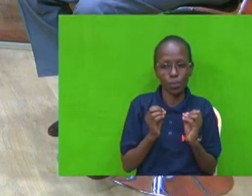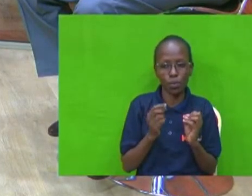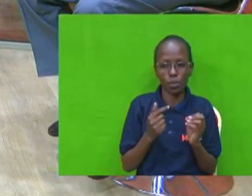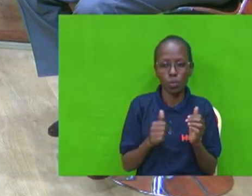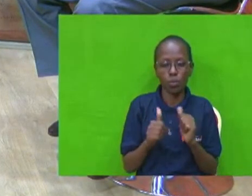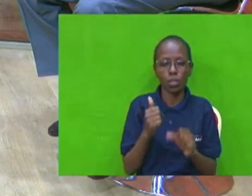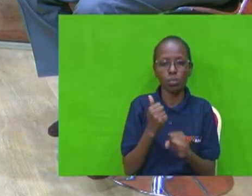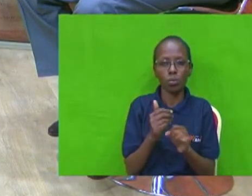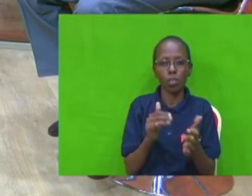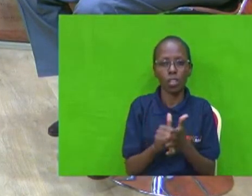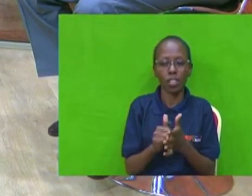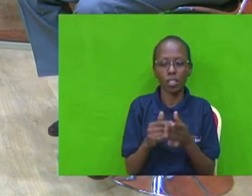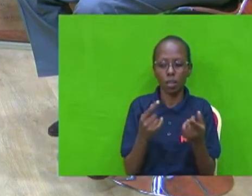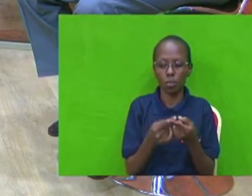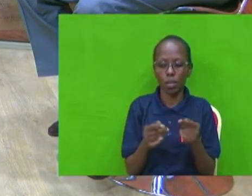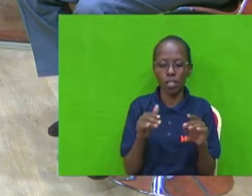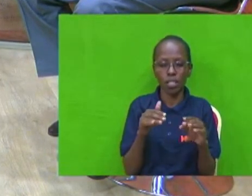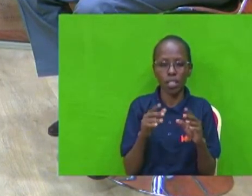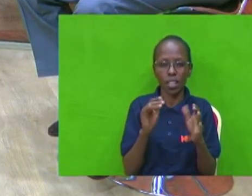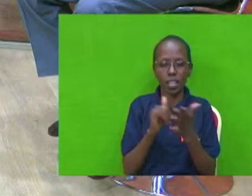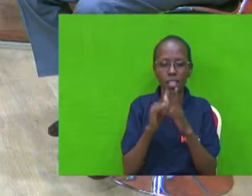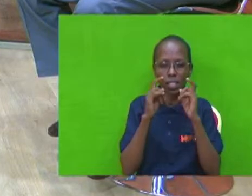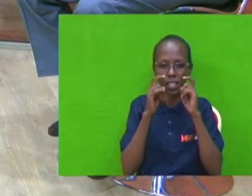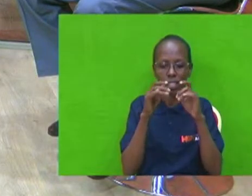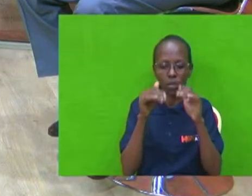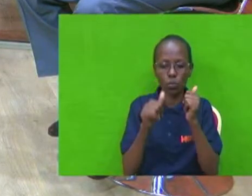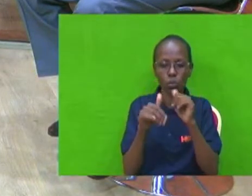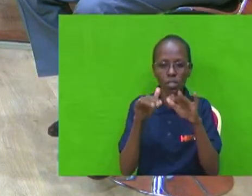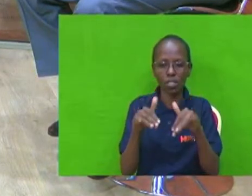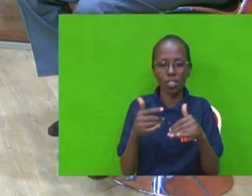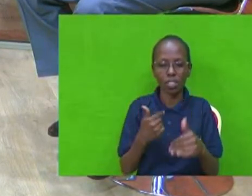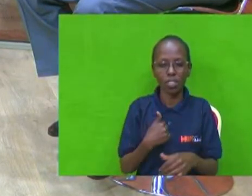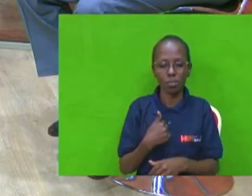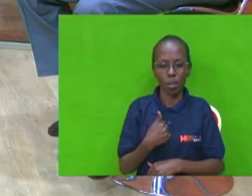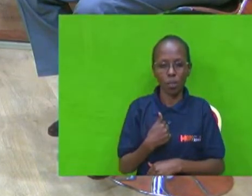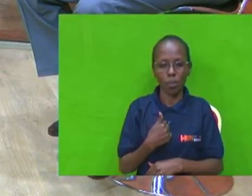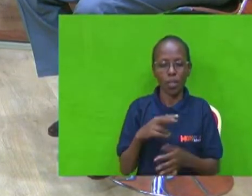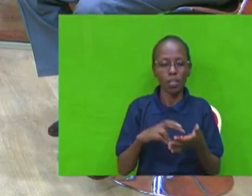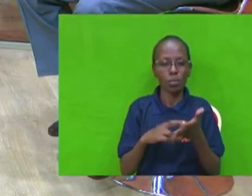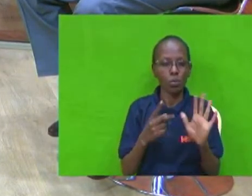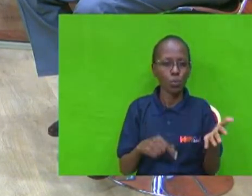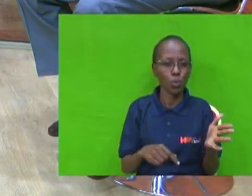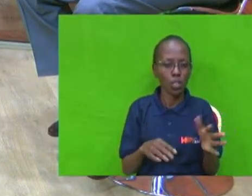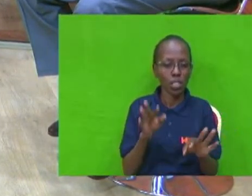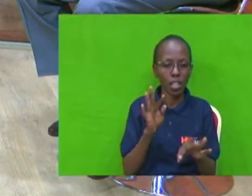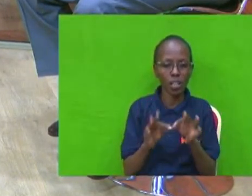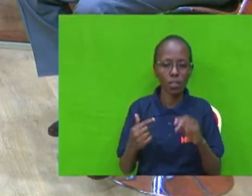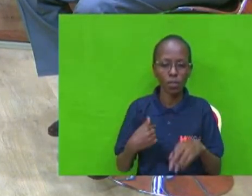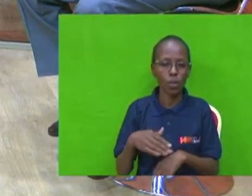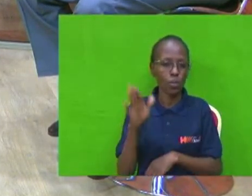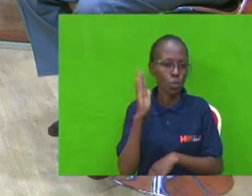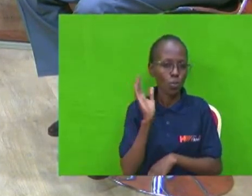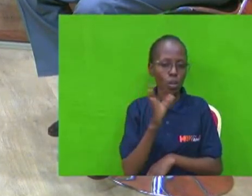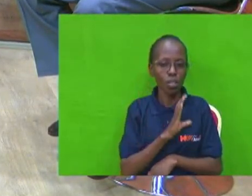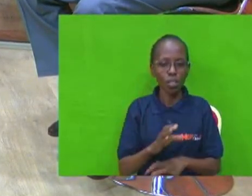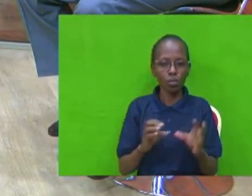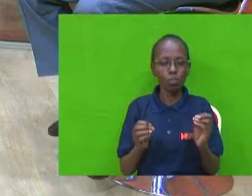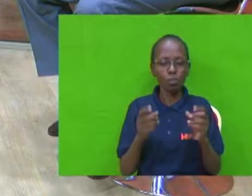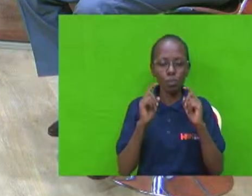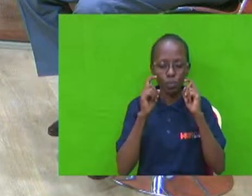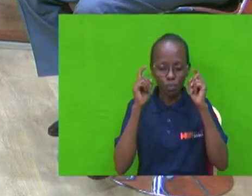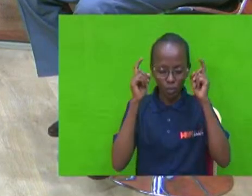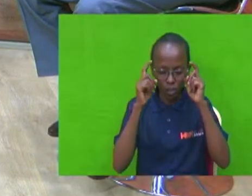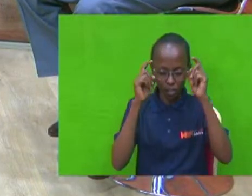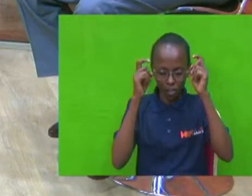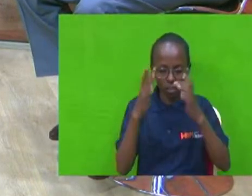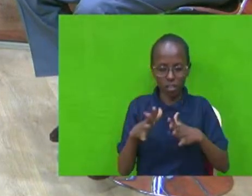hilo bali ni ile dhambi ikayo ndani yangu. Sasa kumaanisha mwalimu kwamba ikiwa tu hatumtii Kristo na shetani anamiliki